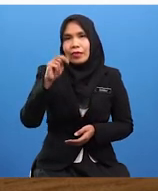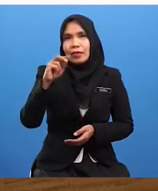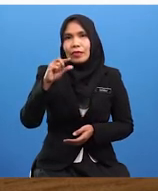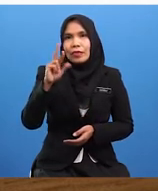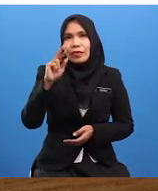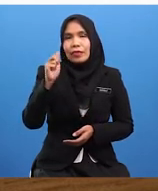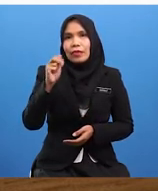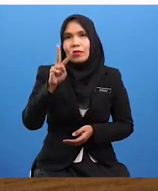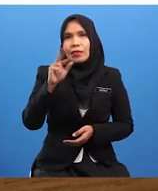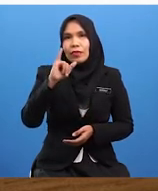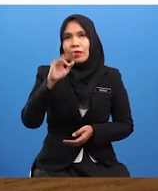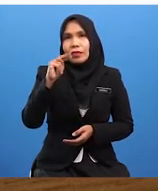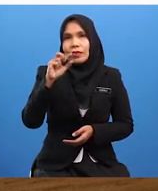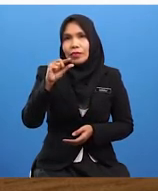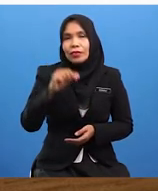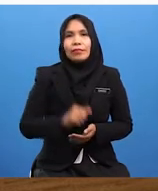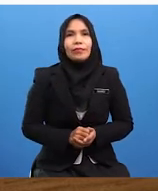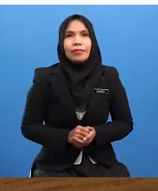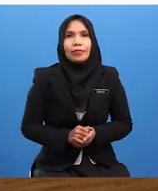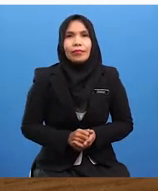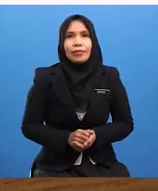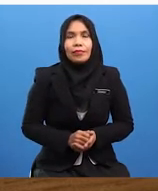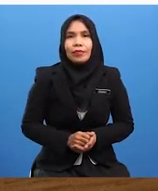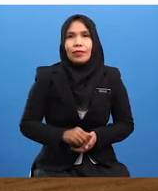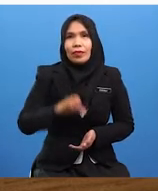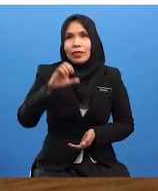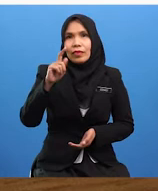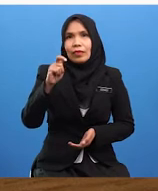kaedah gurisan asid atau hatching,